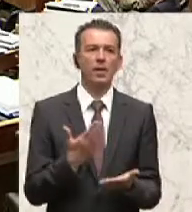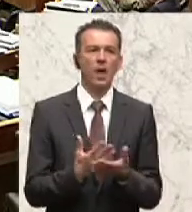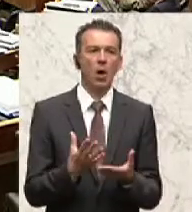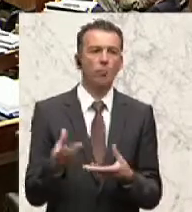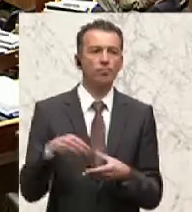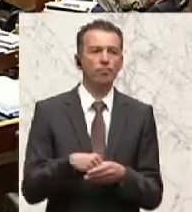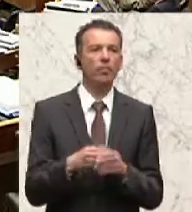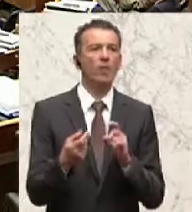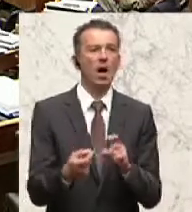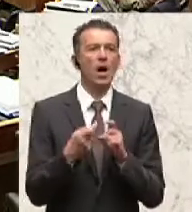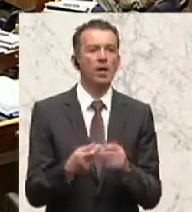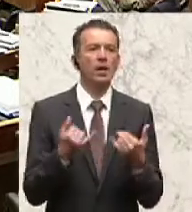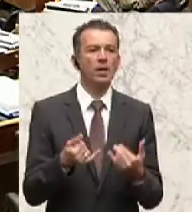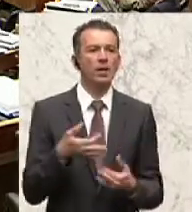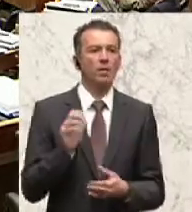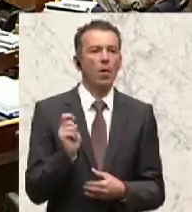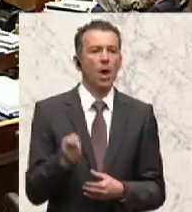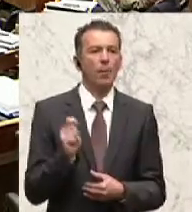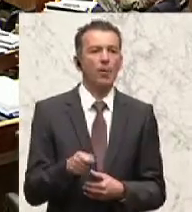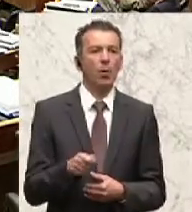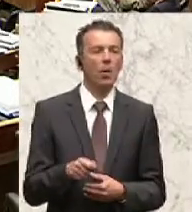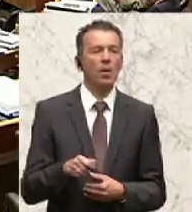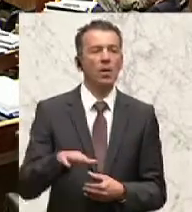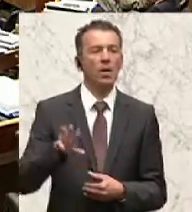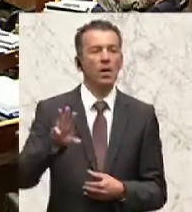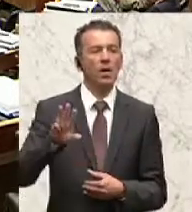der FPÖ, Werner Neubauer, per Antrag von der Bundesregierung.